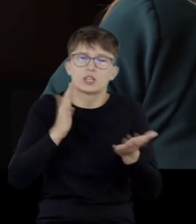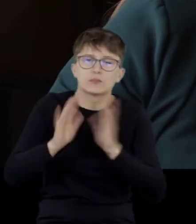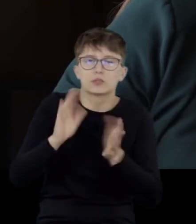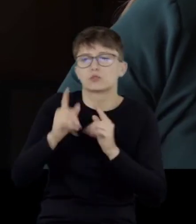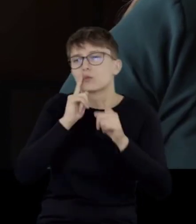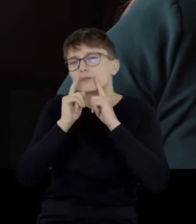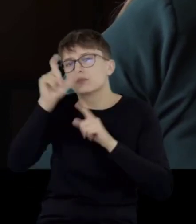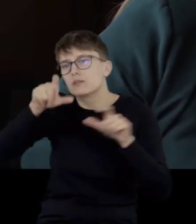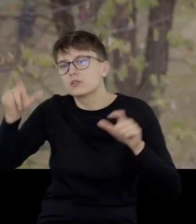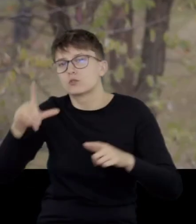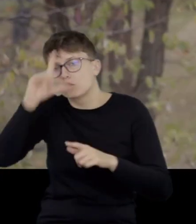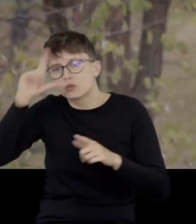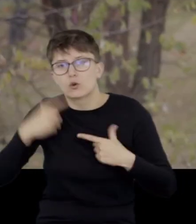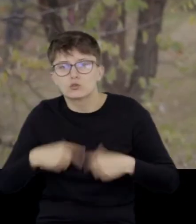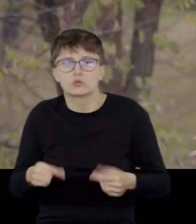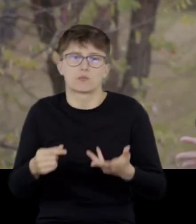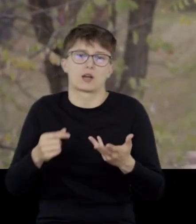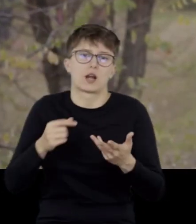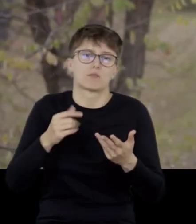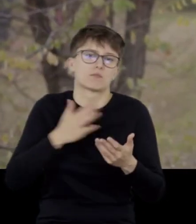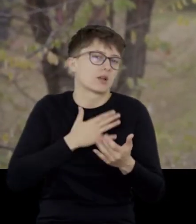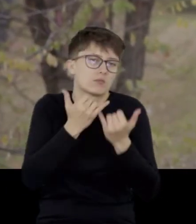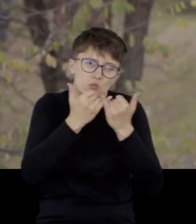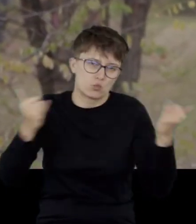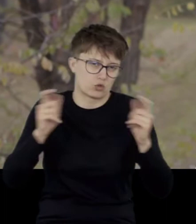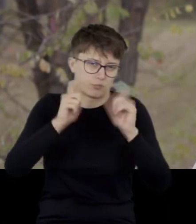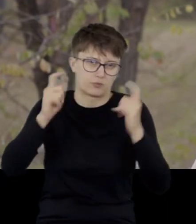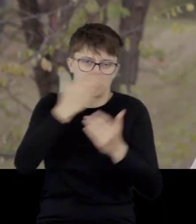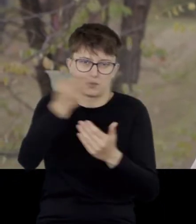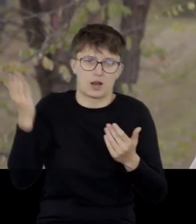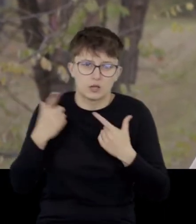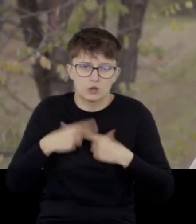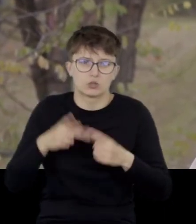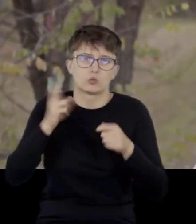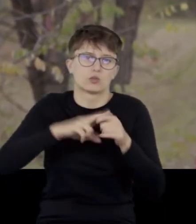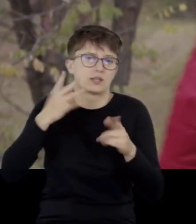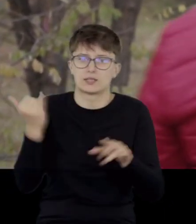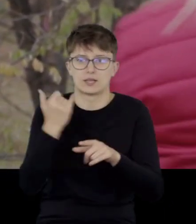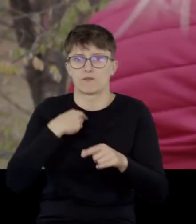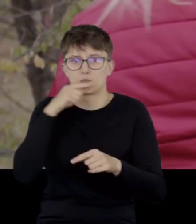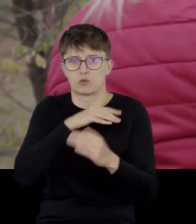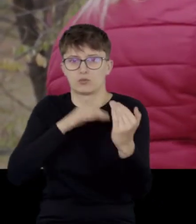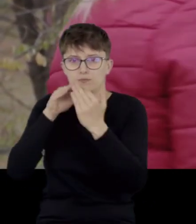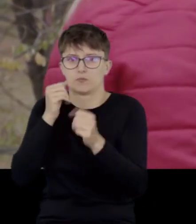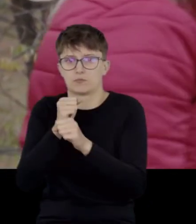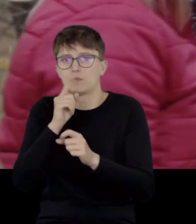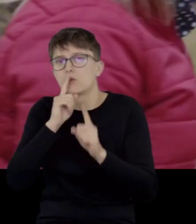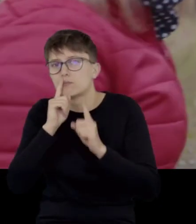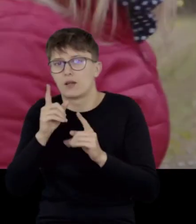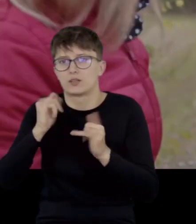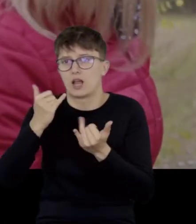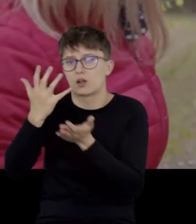sposób rozmawiać z danymi osobami. Mamy różne przypadki, gdzie rzeczywiście nie zawsze potrafimy